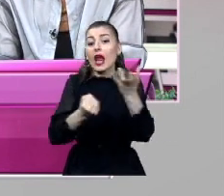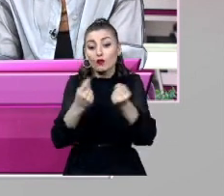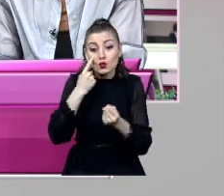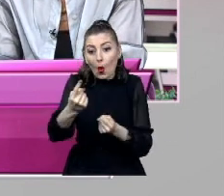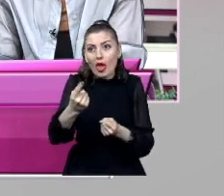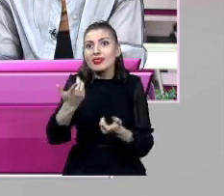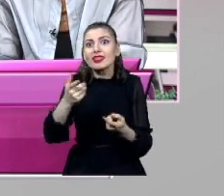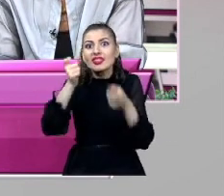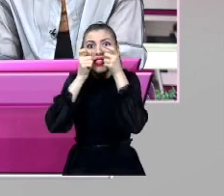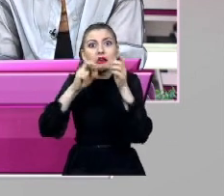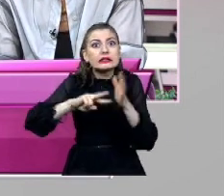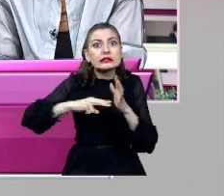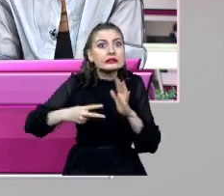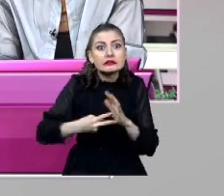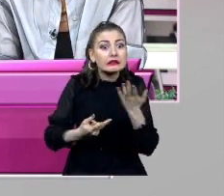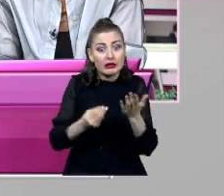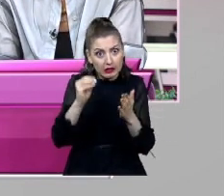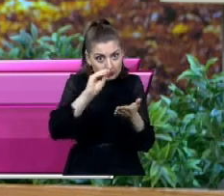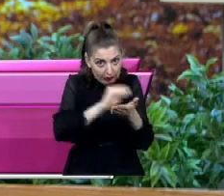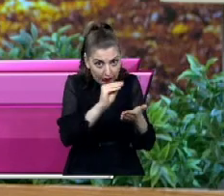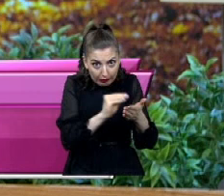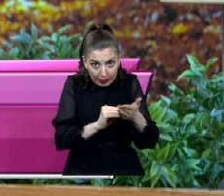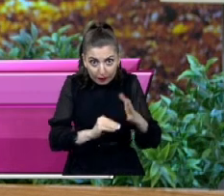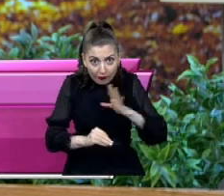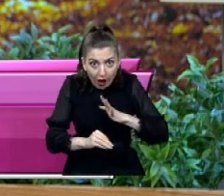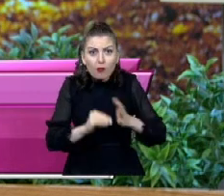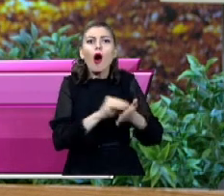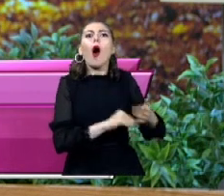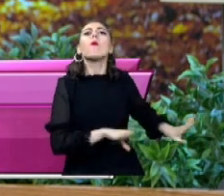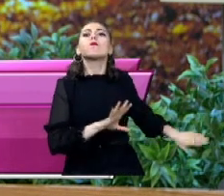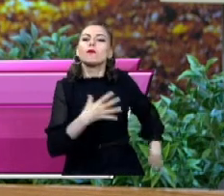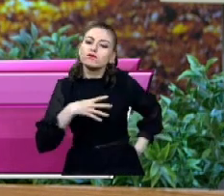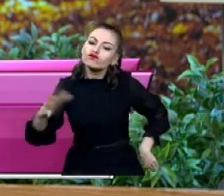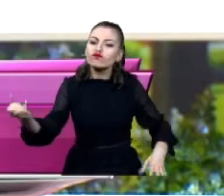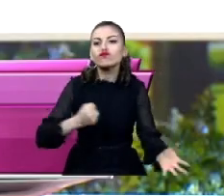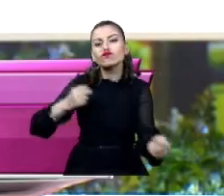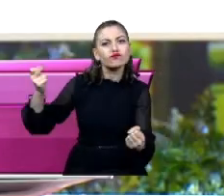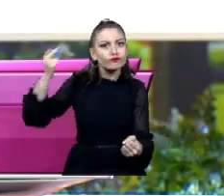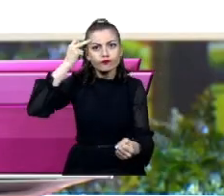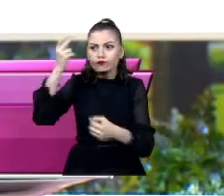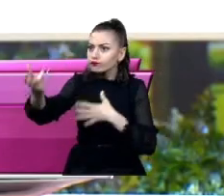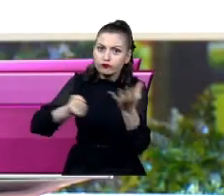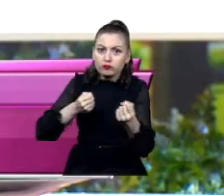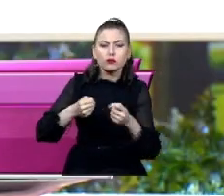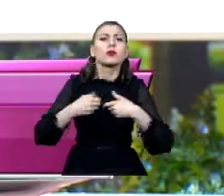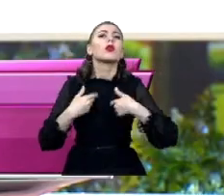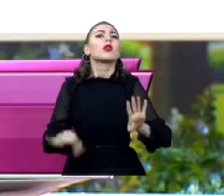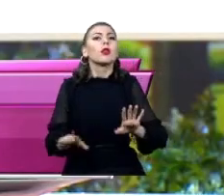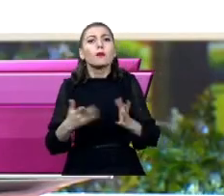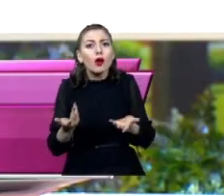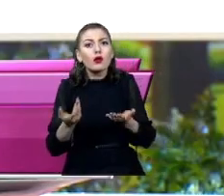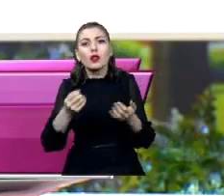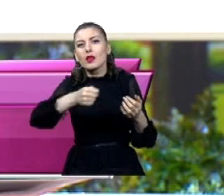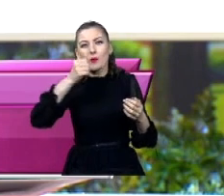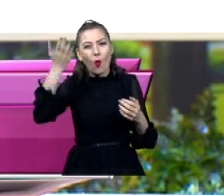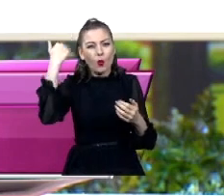nelerdir? Mesela liste yapar mısınız veya işte eksikleri yazar mısınız? Buzdolabında mutlaka benim böyle bir not defterim